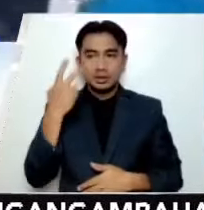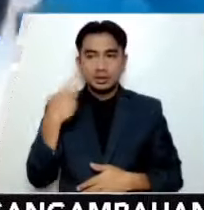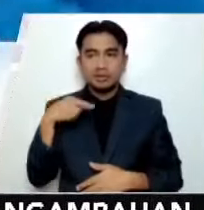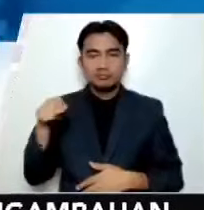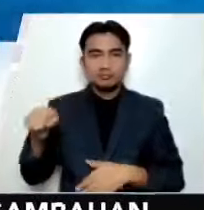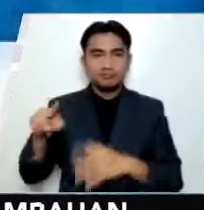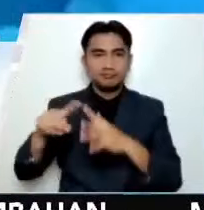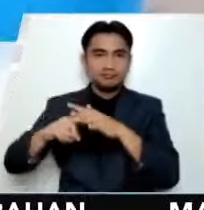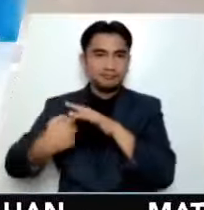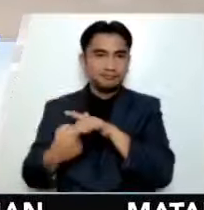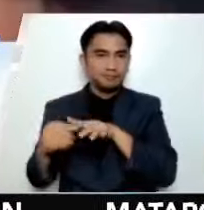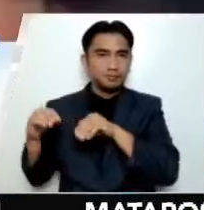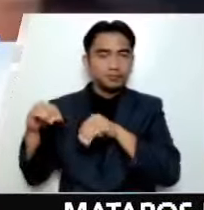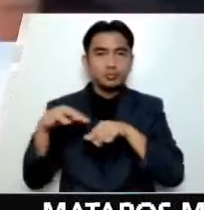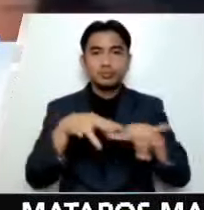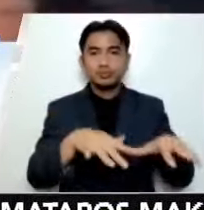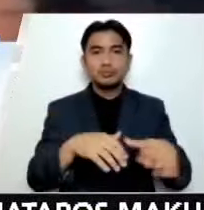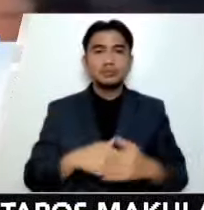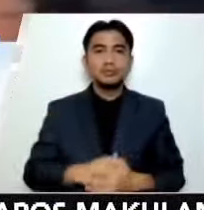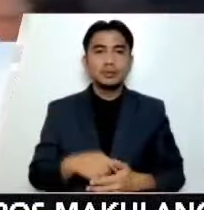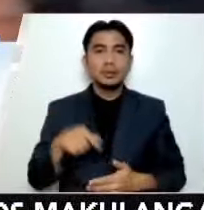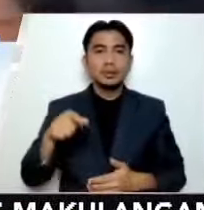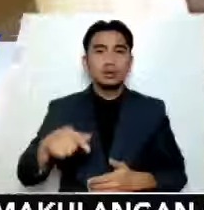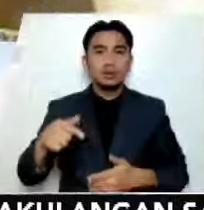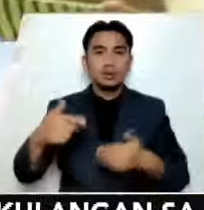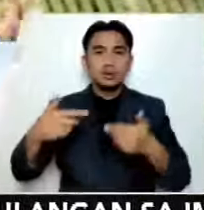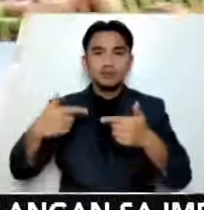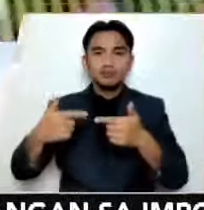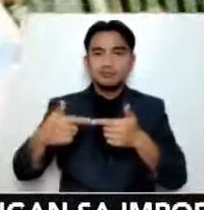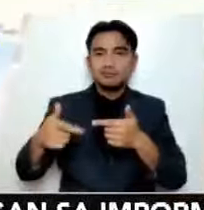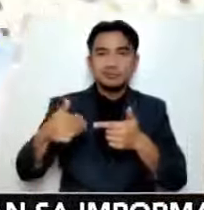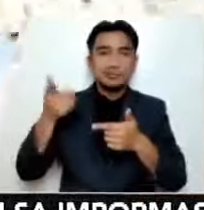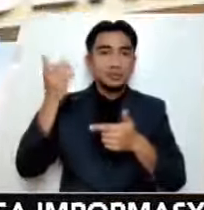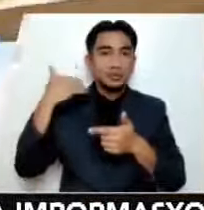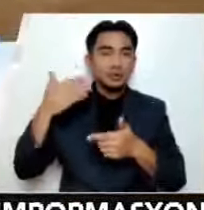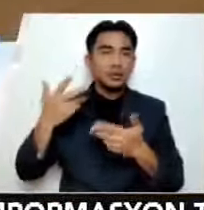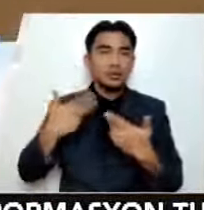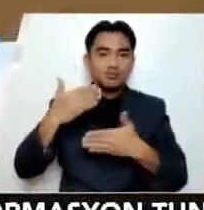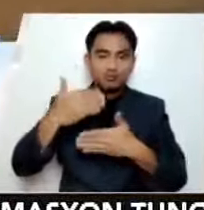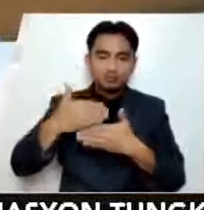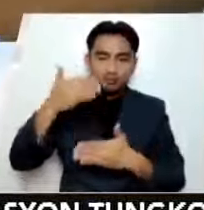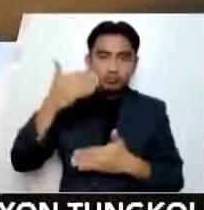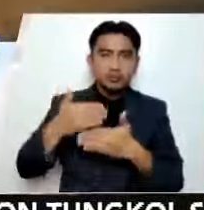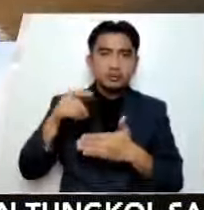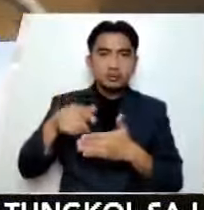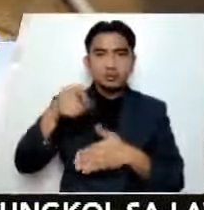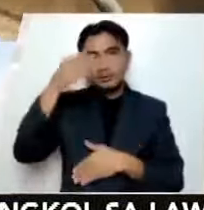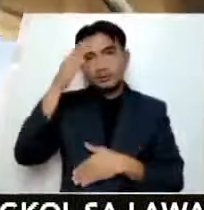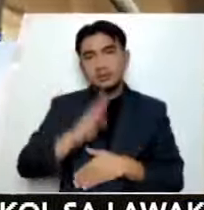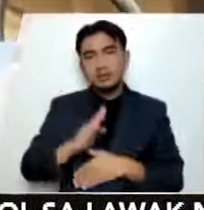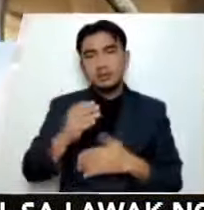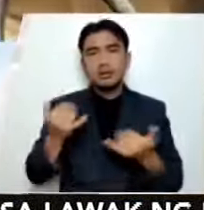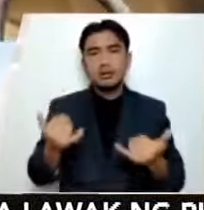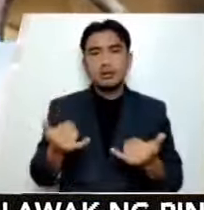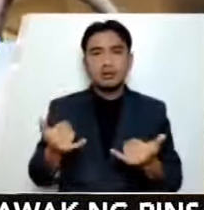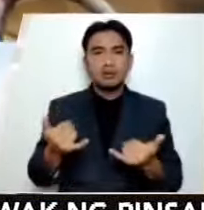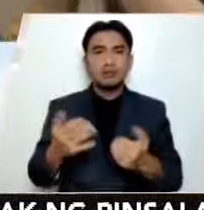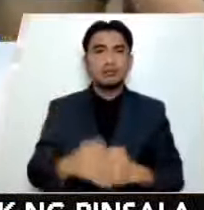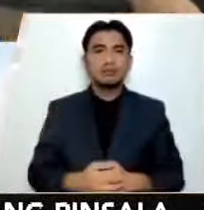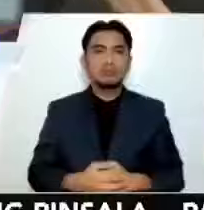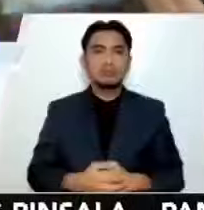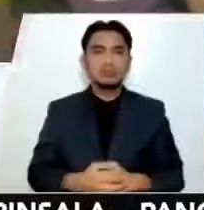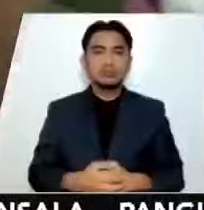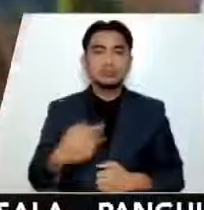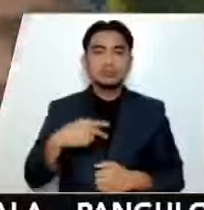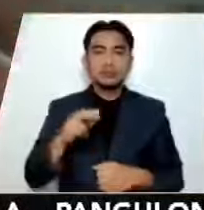Navotas Navigational Gate na nasira kamakailan. Bubuo na raw ng release package ang national government para sa